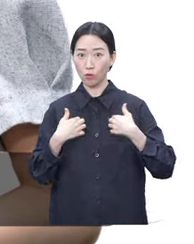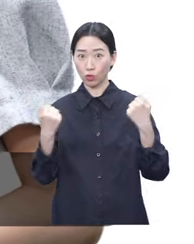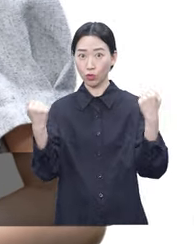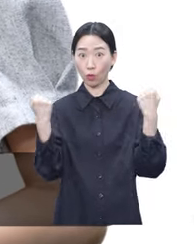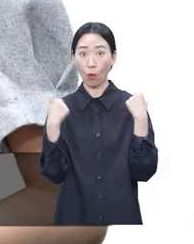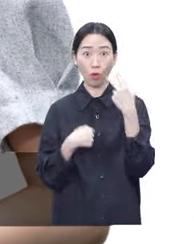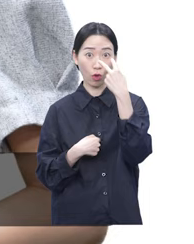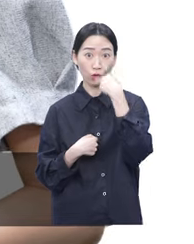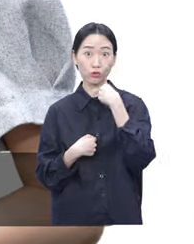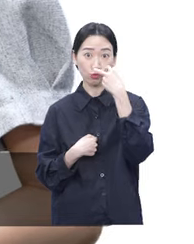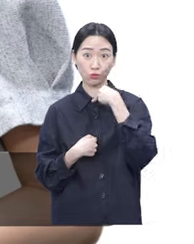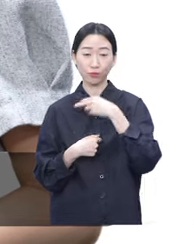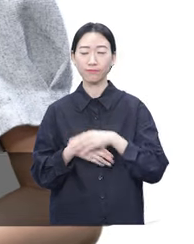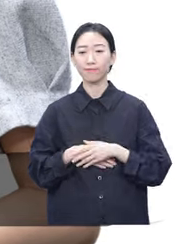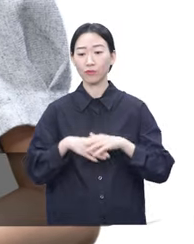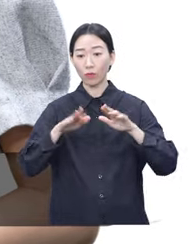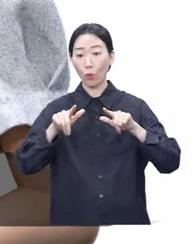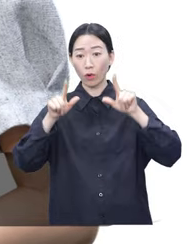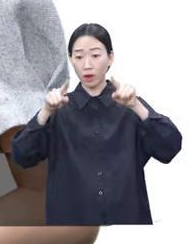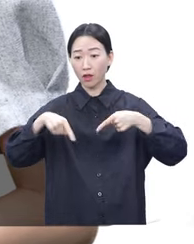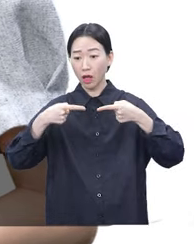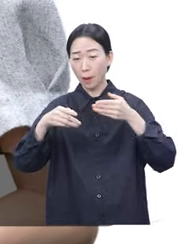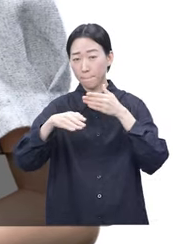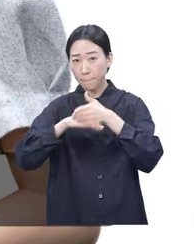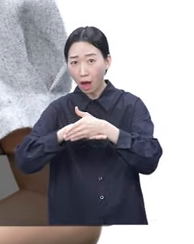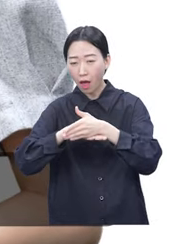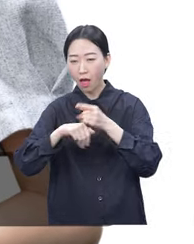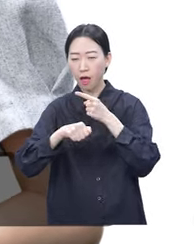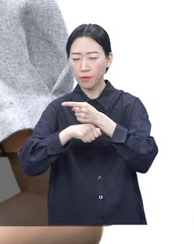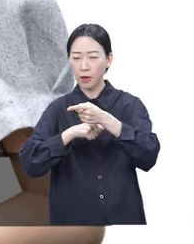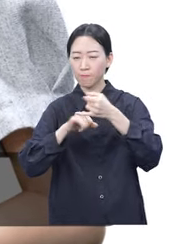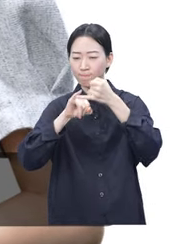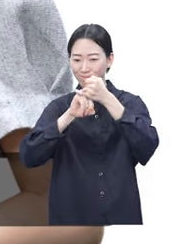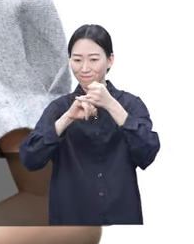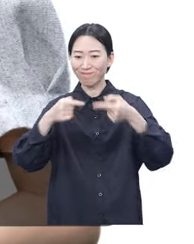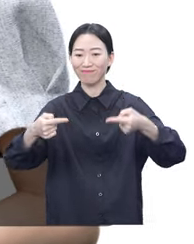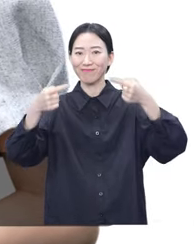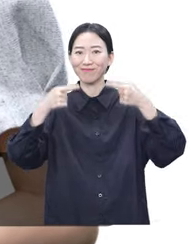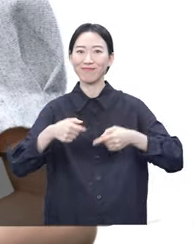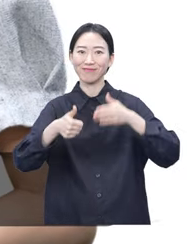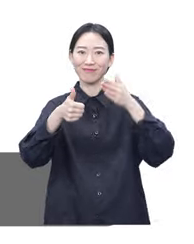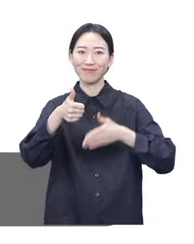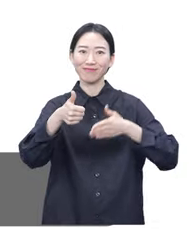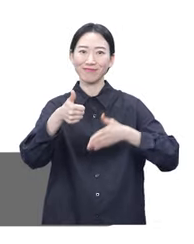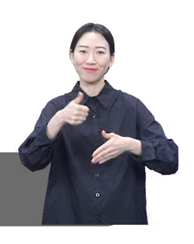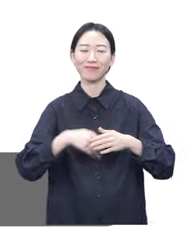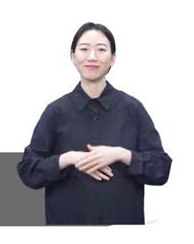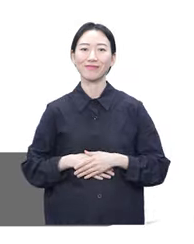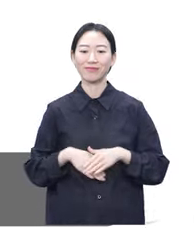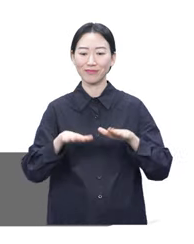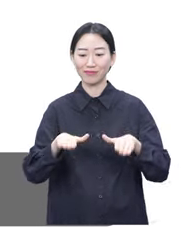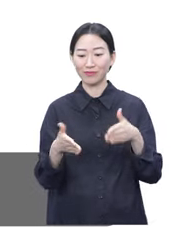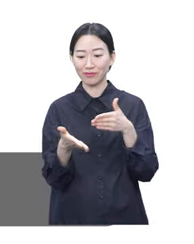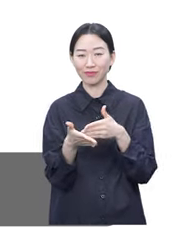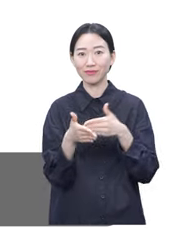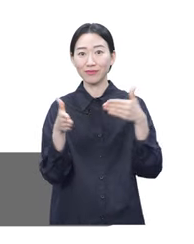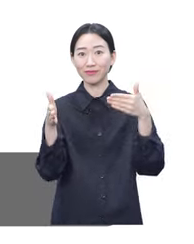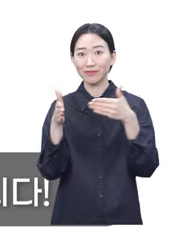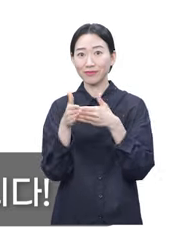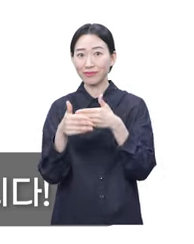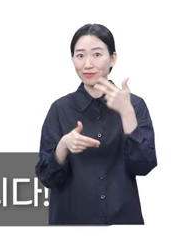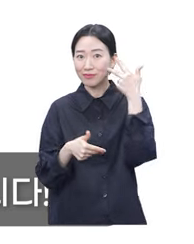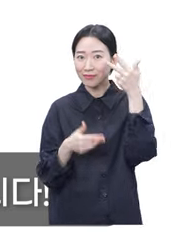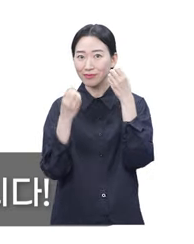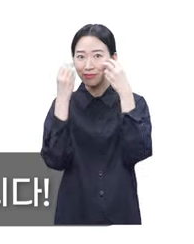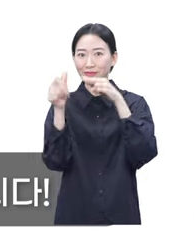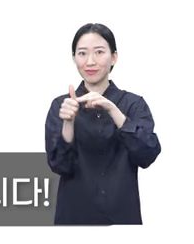잡은 러니드 안양. 올해 참가하지 못한 분들도 내년에는 꼭 도전해보시기 바랍니다. 네, 오늘 준비한 소식은 여기까지고요.